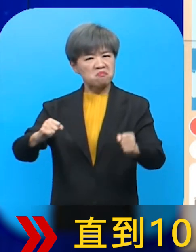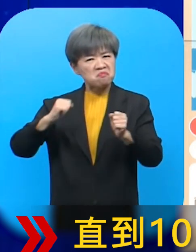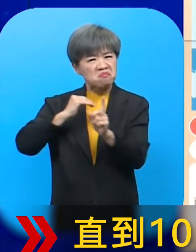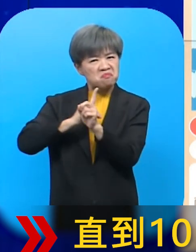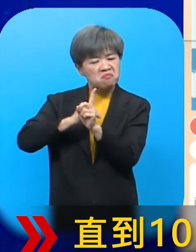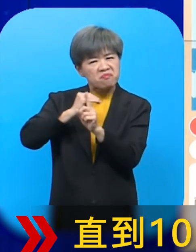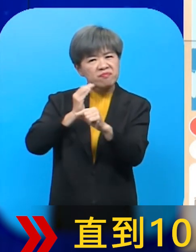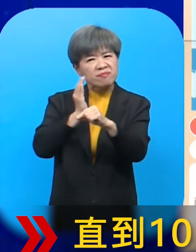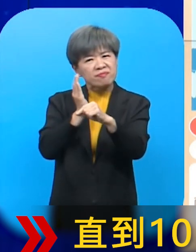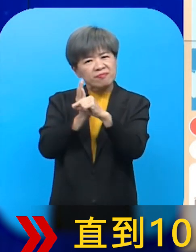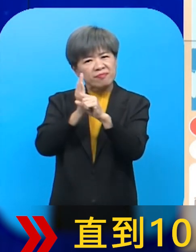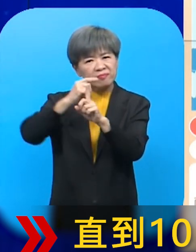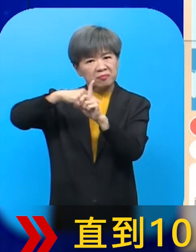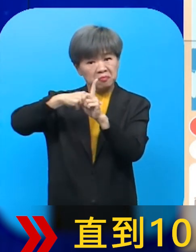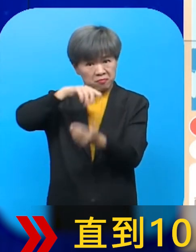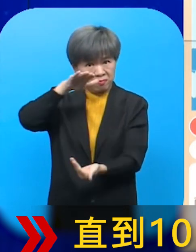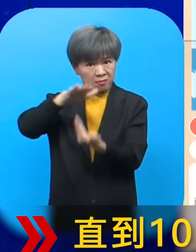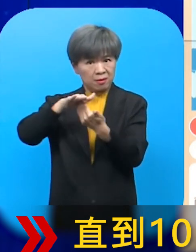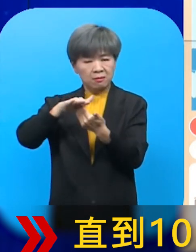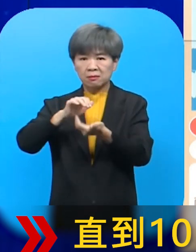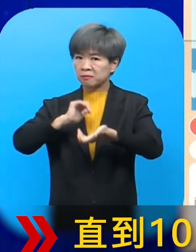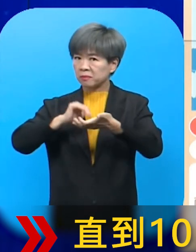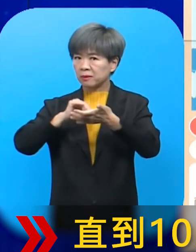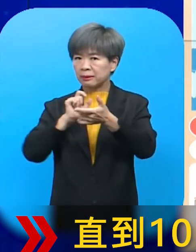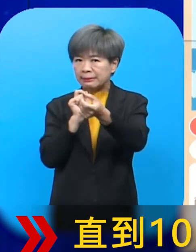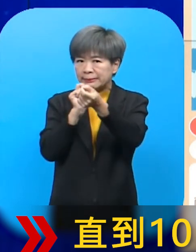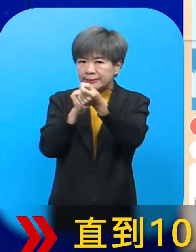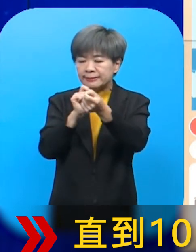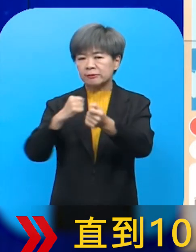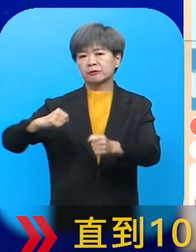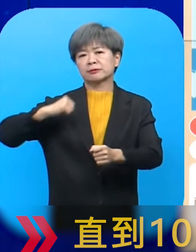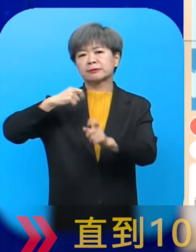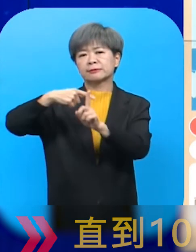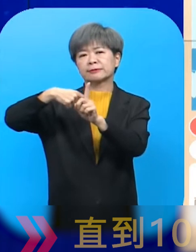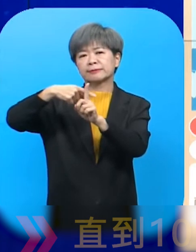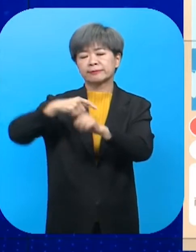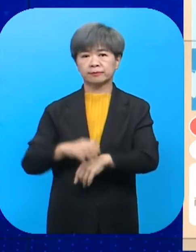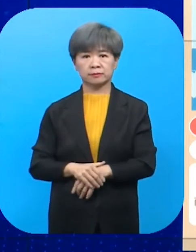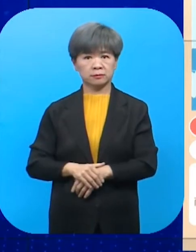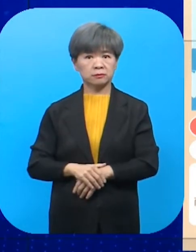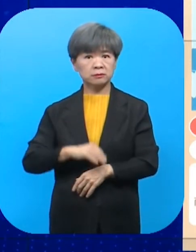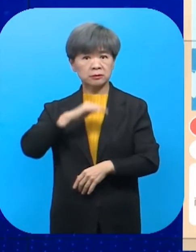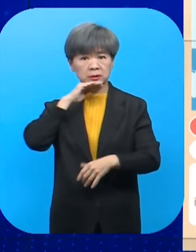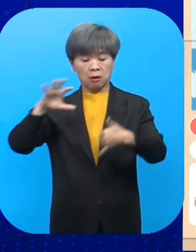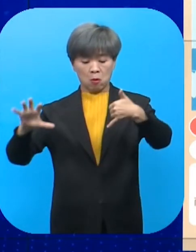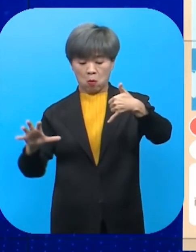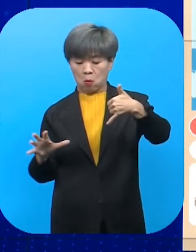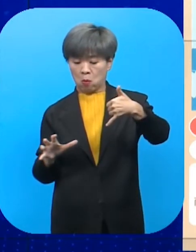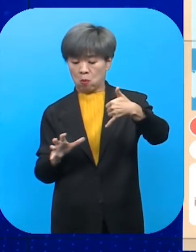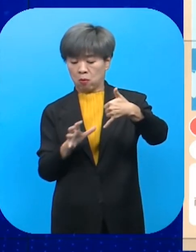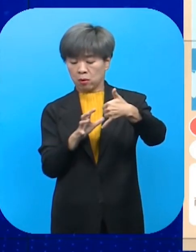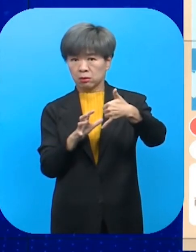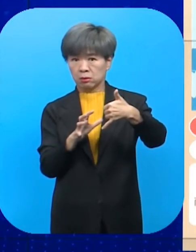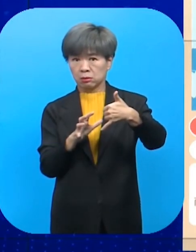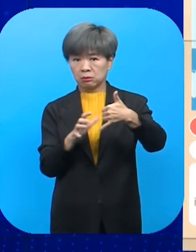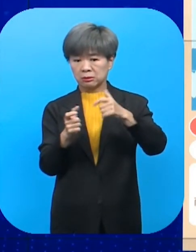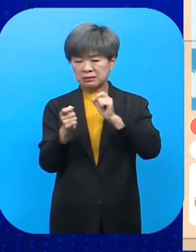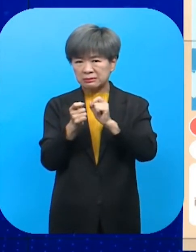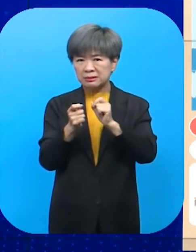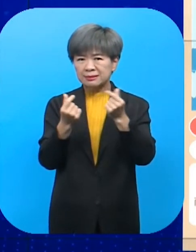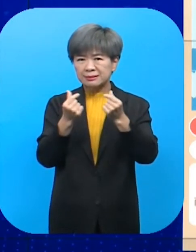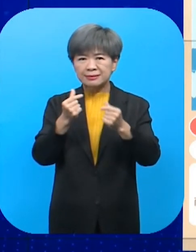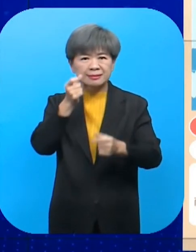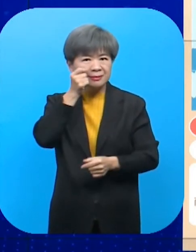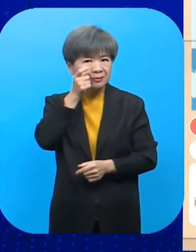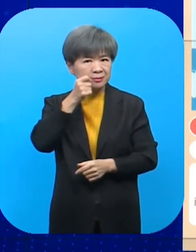能达到中度台风的上限，甚至接近强度台风哦。所以说，未来它在登陆的这个过程当中，只要接近比较像台